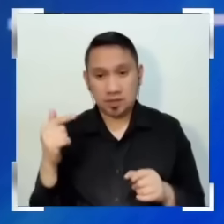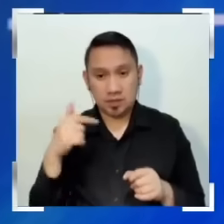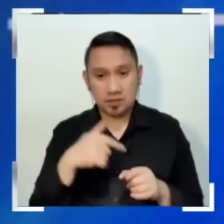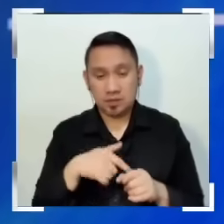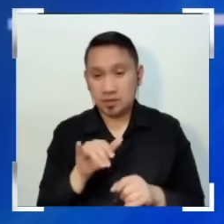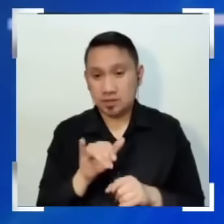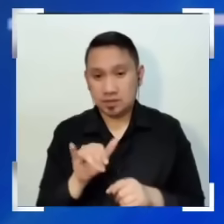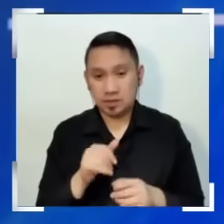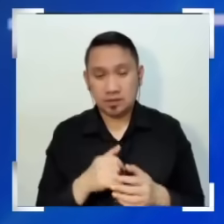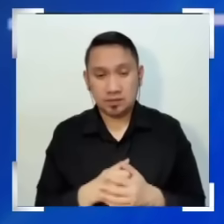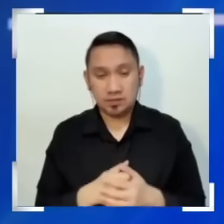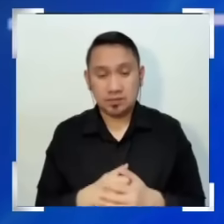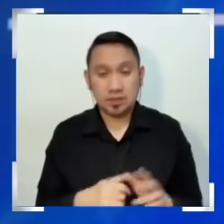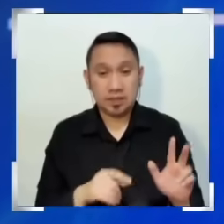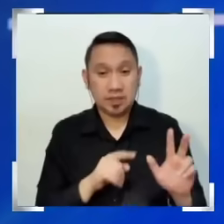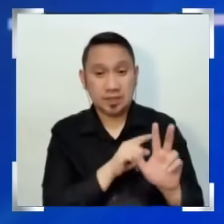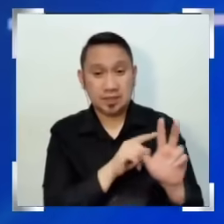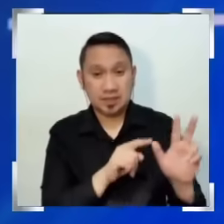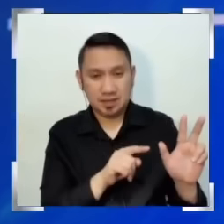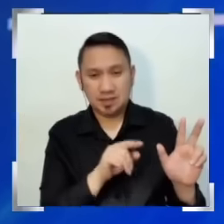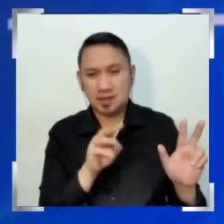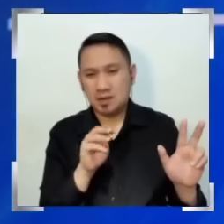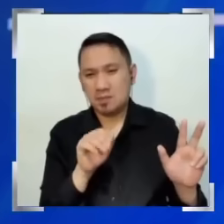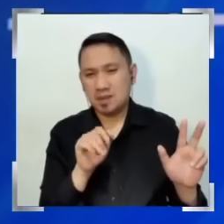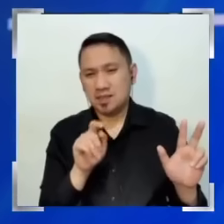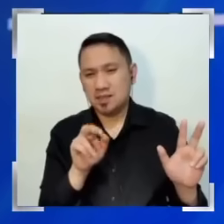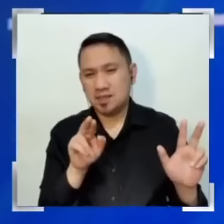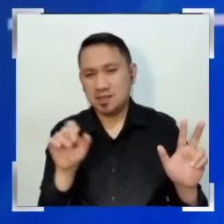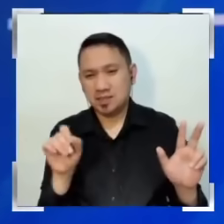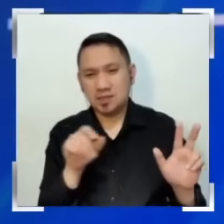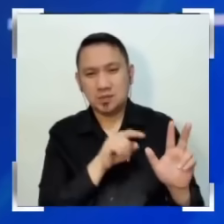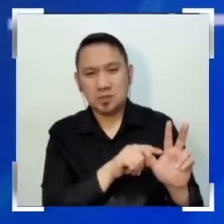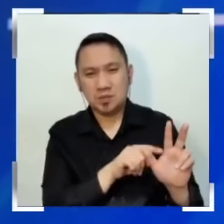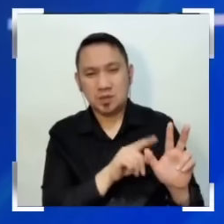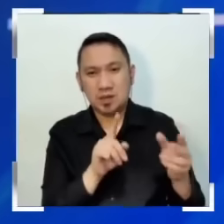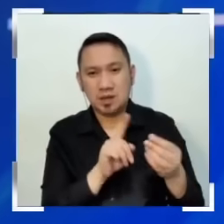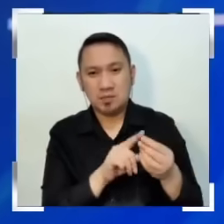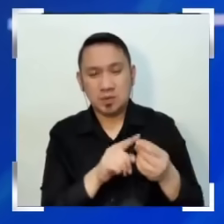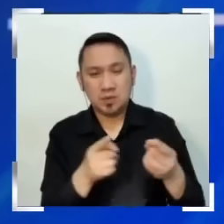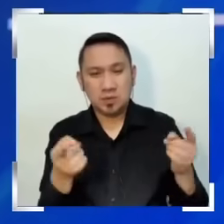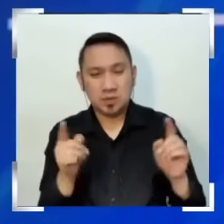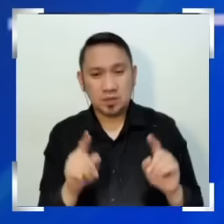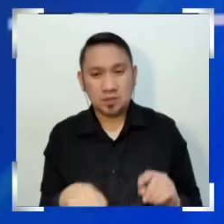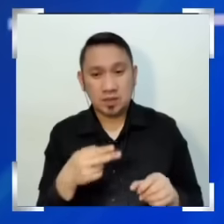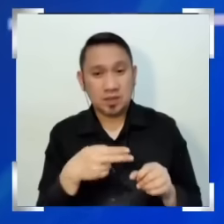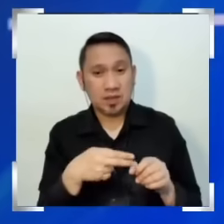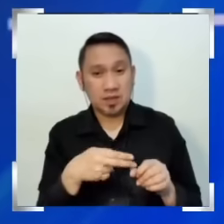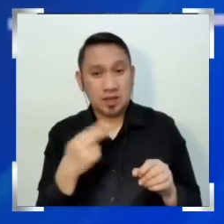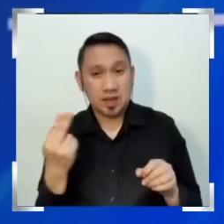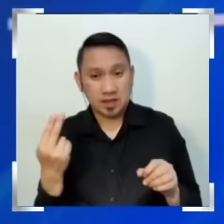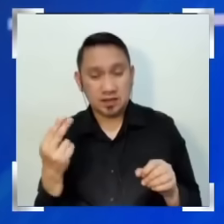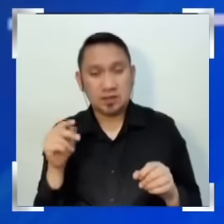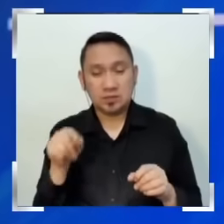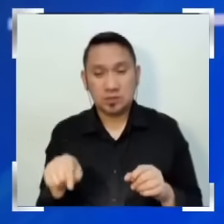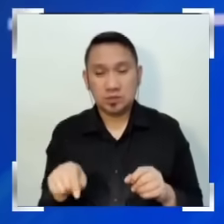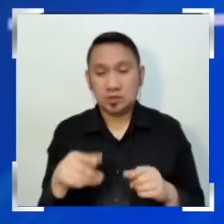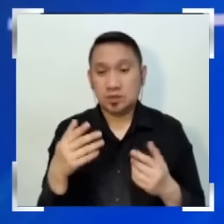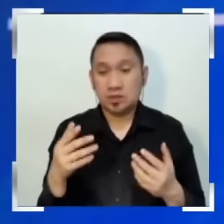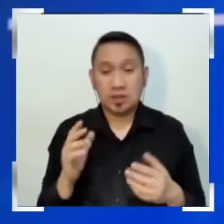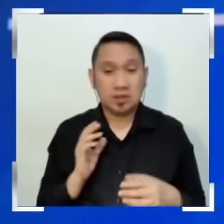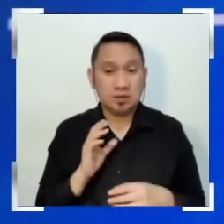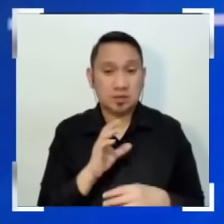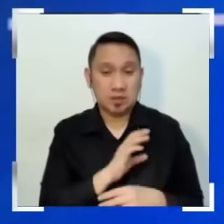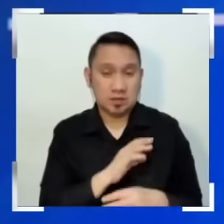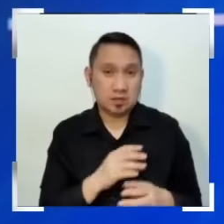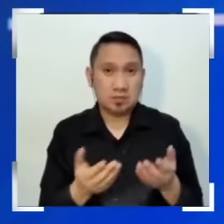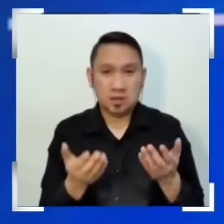Three Musketeers. Yan po ang pakilala ng mga nasa likod ng insidente ng pangahack sa website ng kamera. Hinala ng DICT mga local